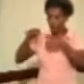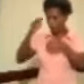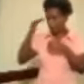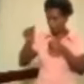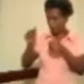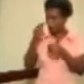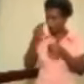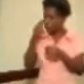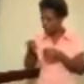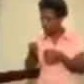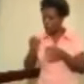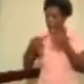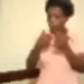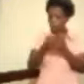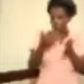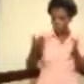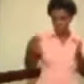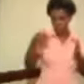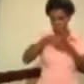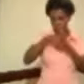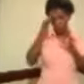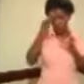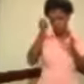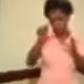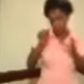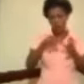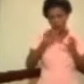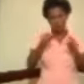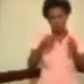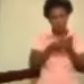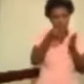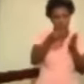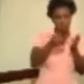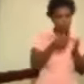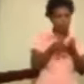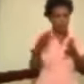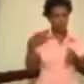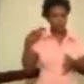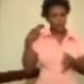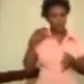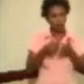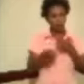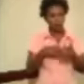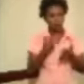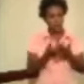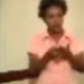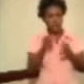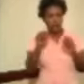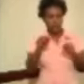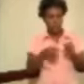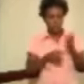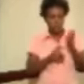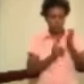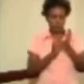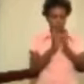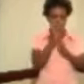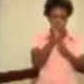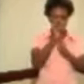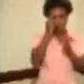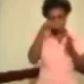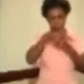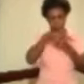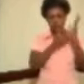tendance, justement, à ratiboiser, et pas gagner un plan. Et ça fait déjà, je parle de la grandance. Et à Jérémy,